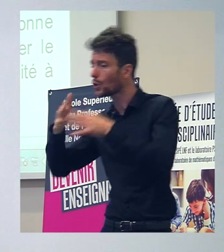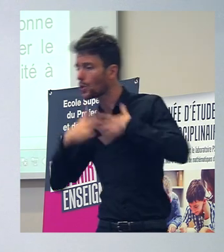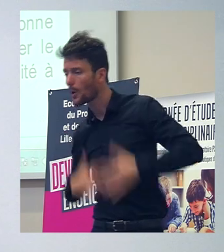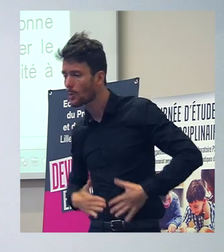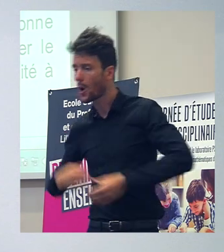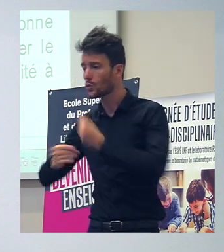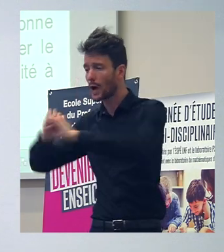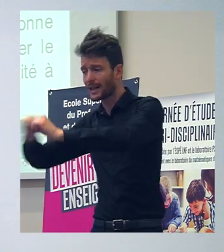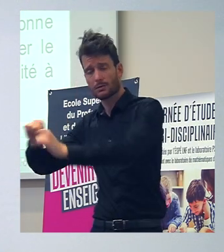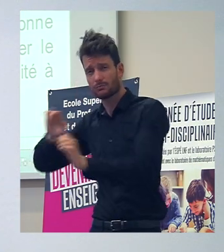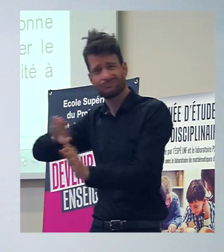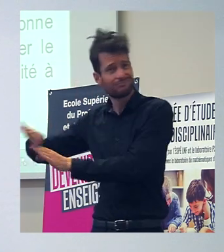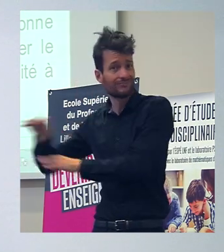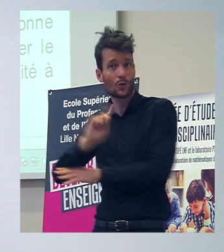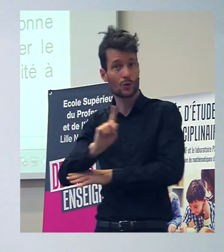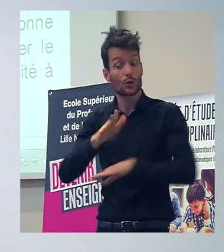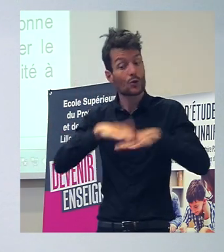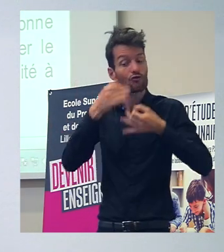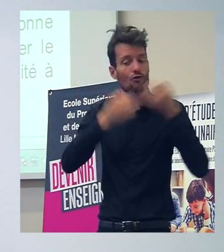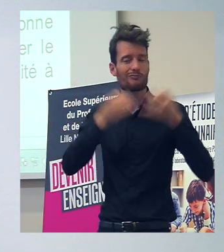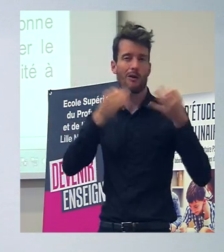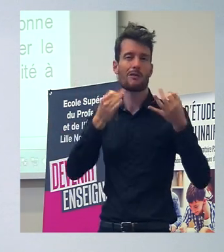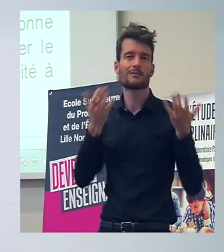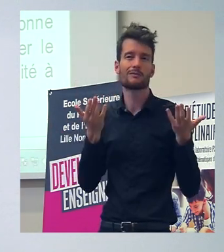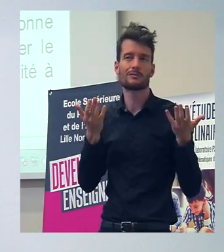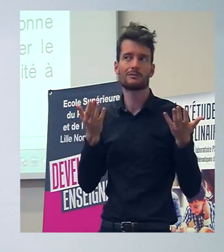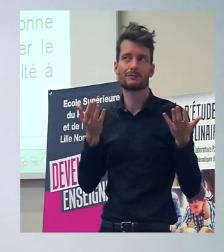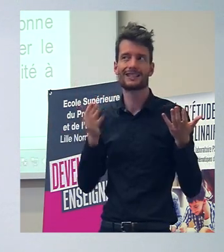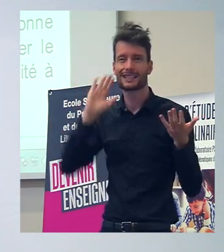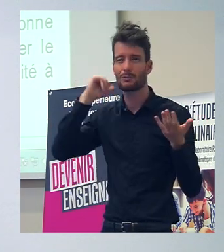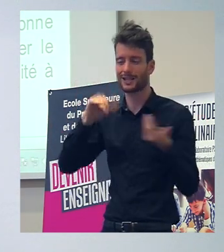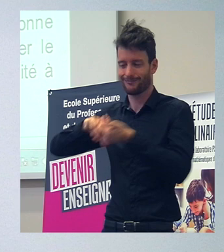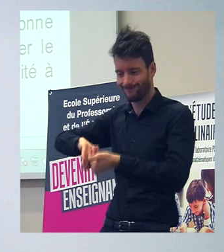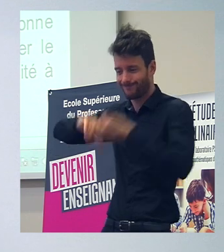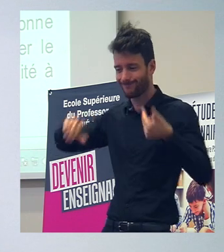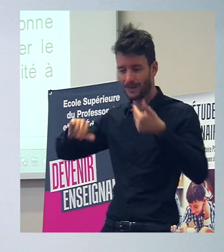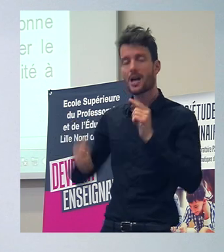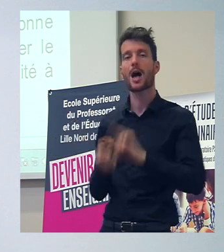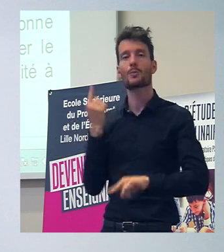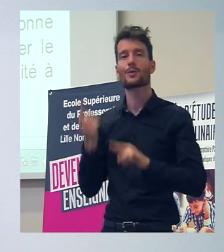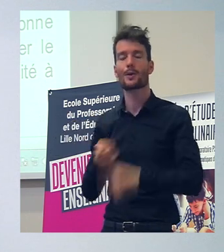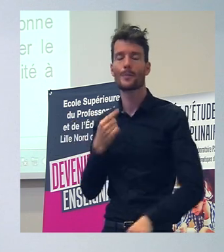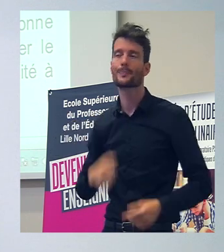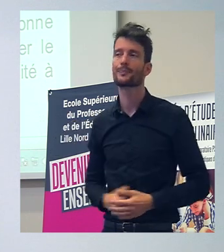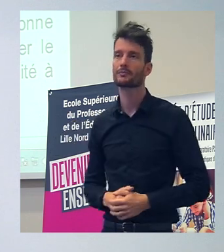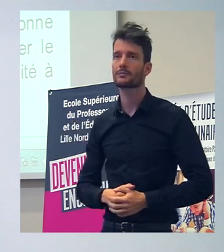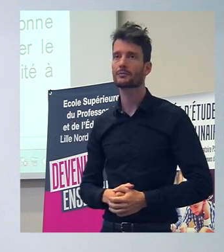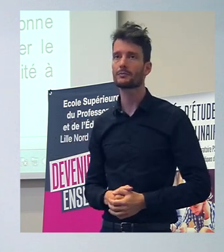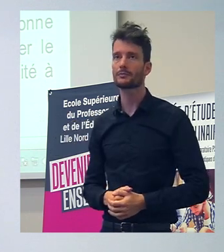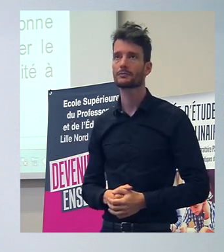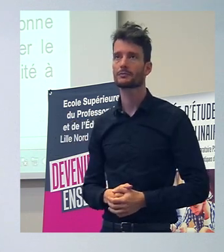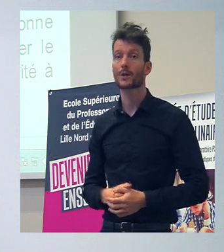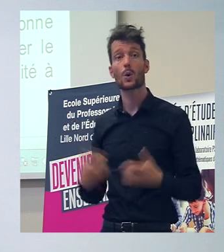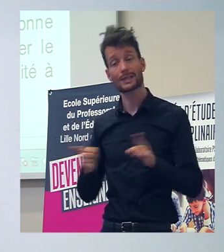comportement. Donc, il est important de faire la distinction et il est aussi important de travailler sur